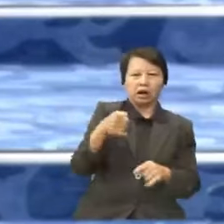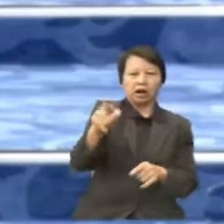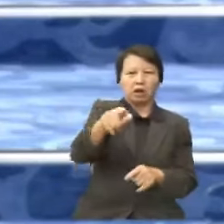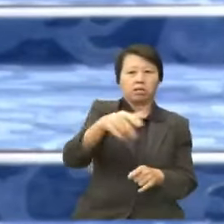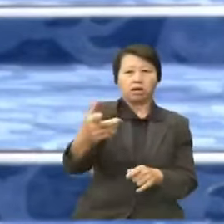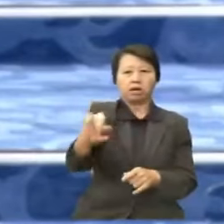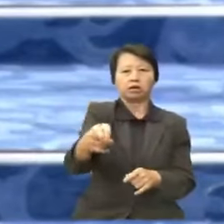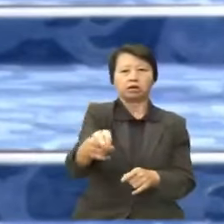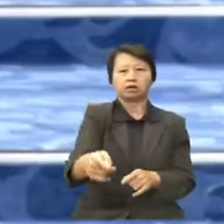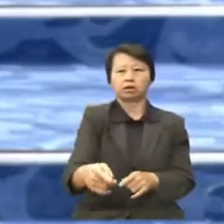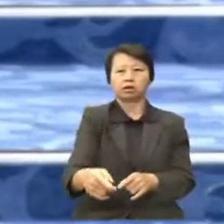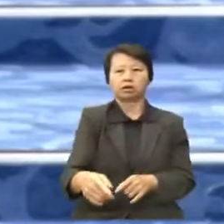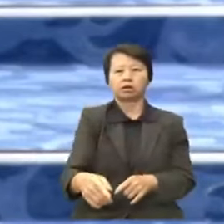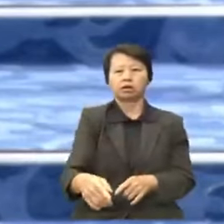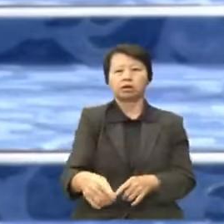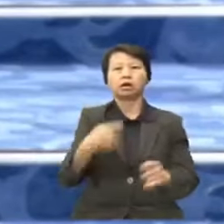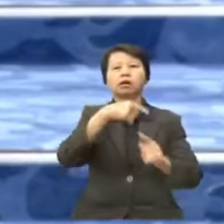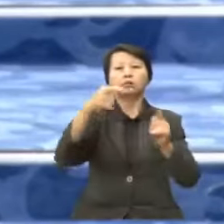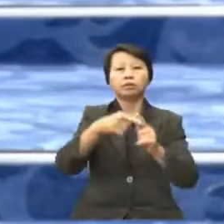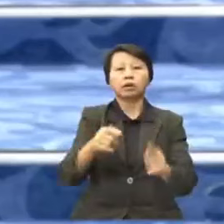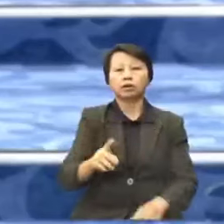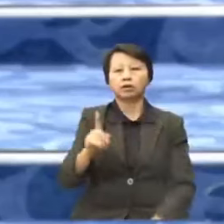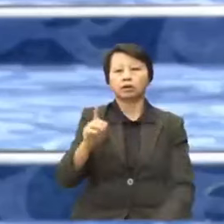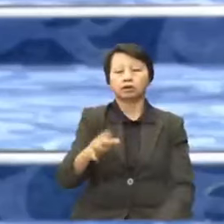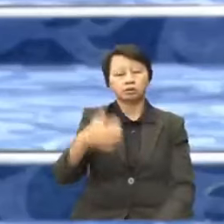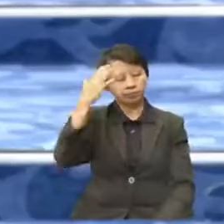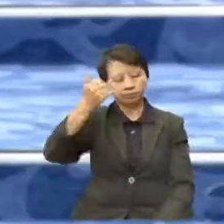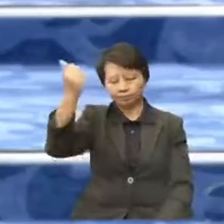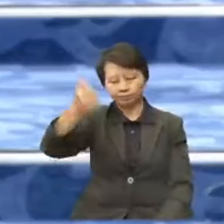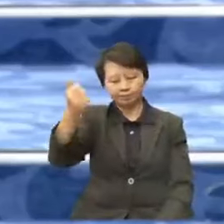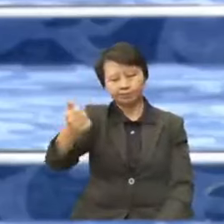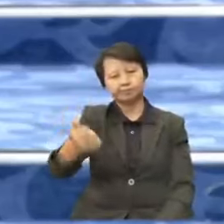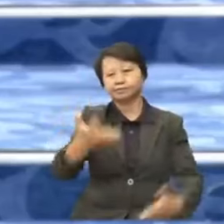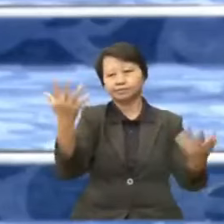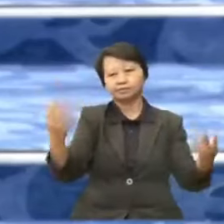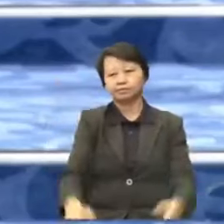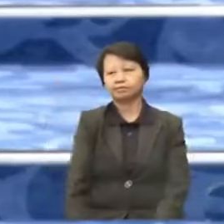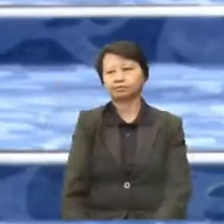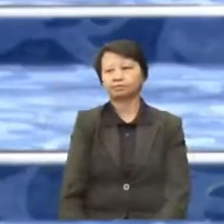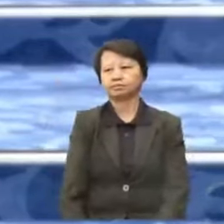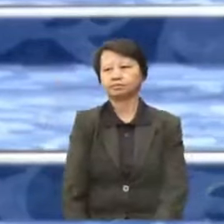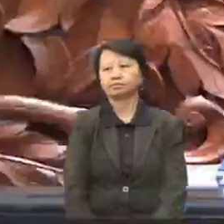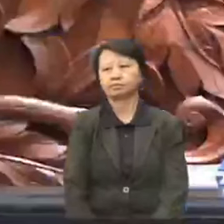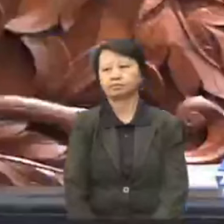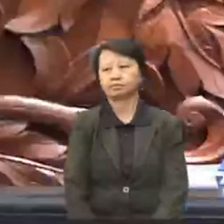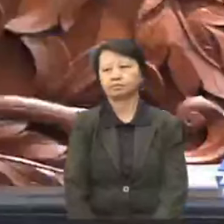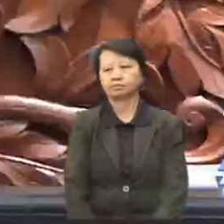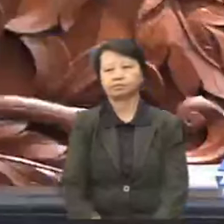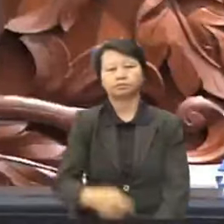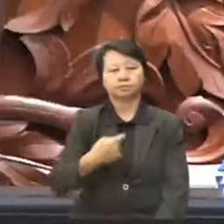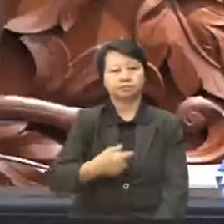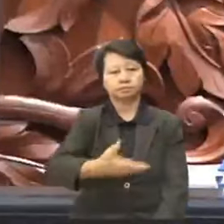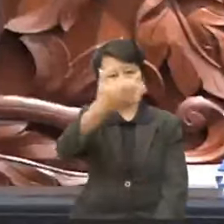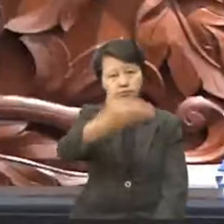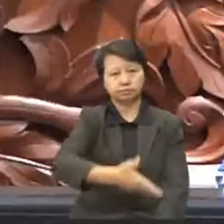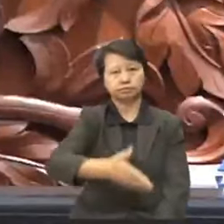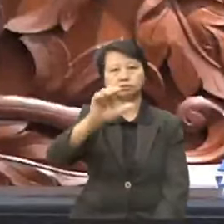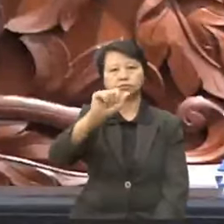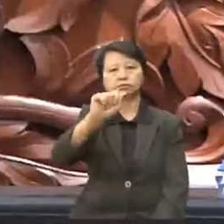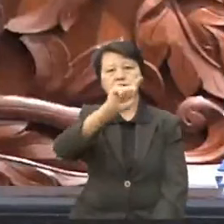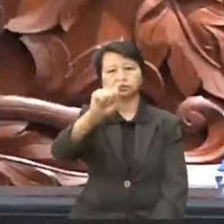lain masa dah habis wabillahi Taufik walhidayah Assalamualaikum warahmatullahi wabarakatuh soalan saya jemputan